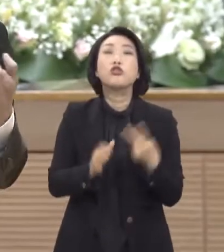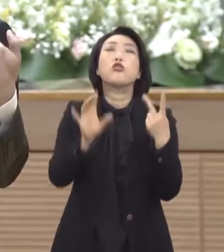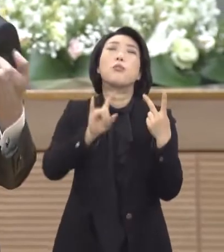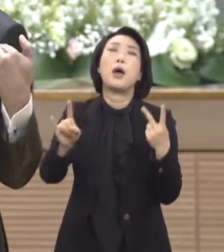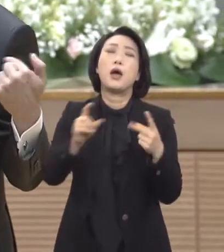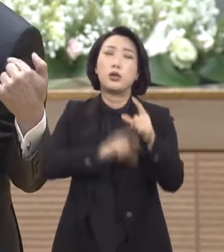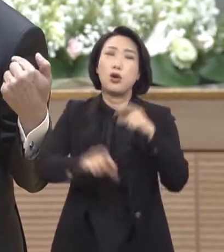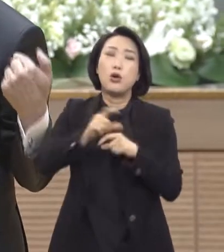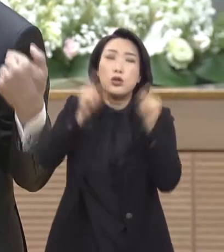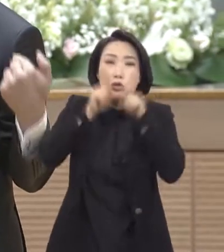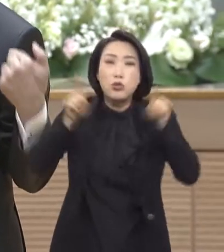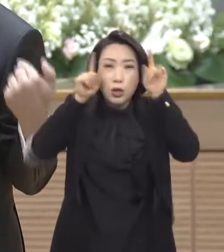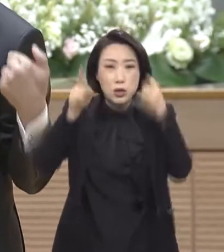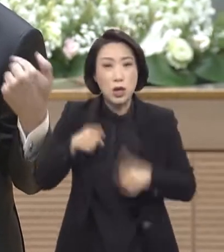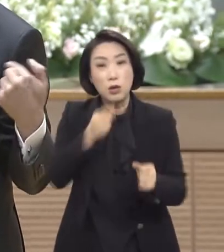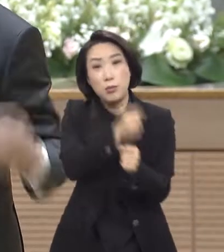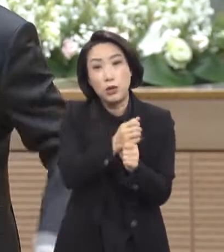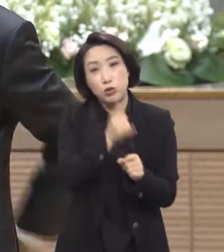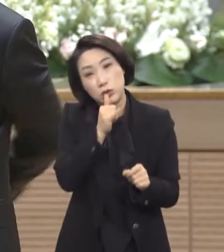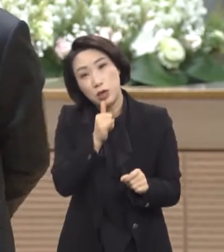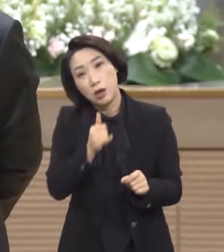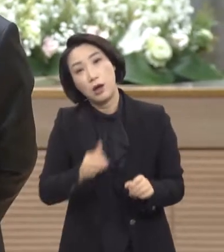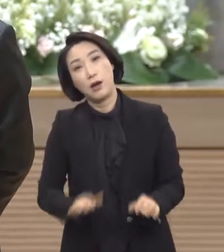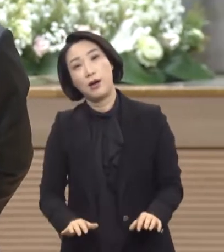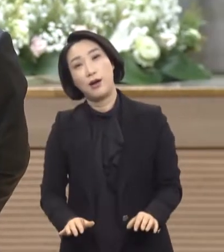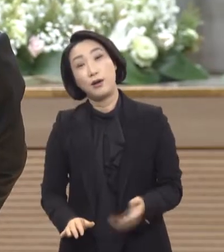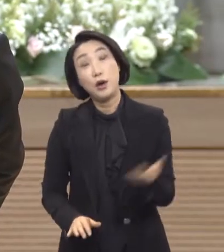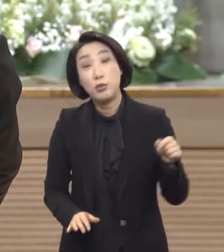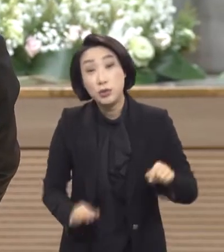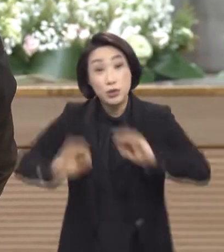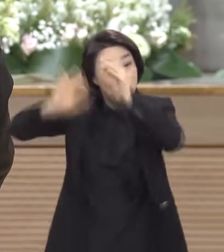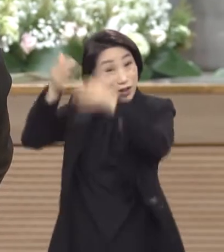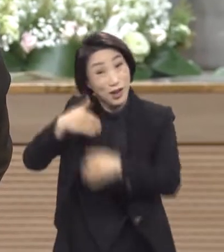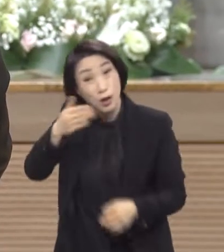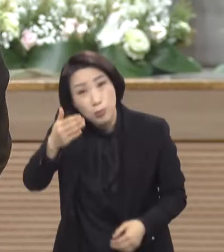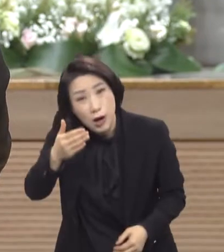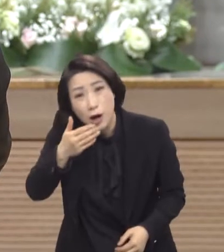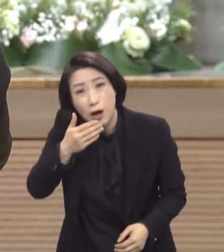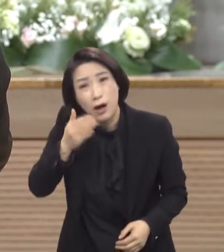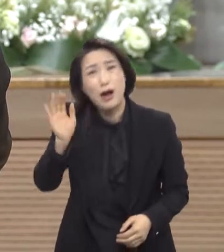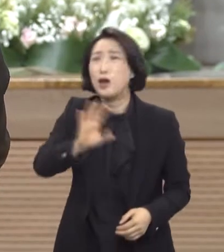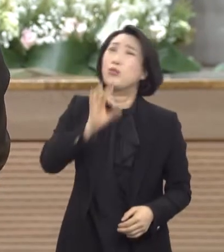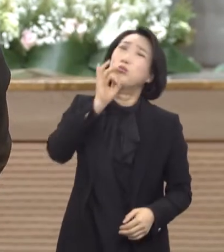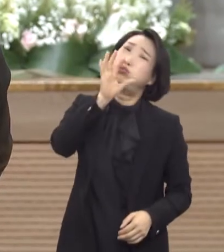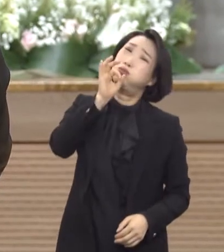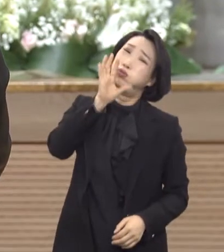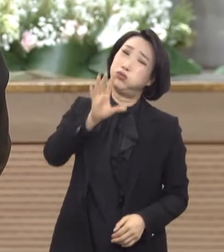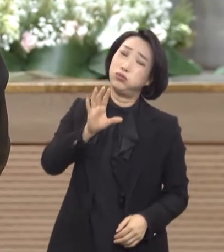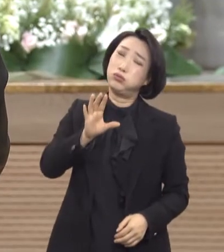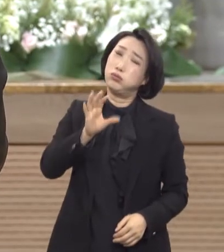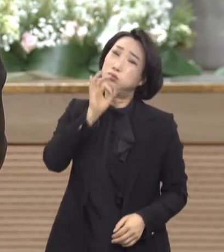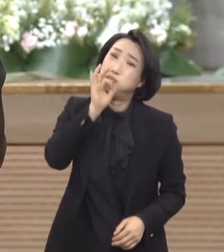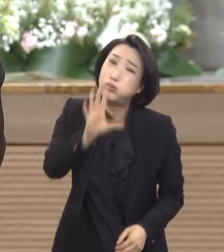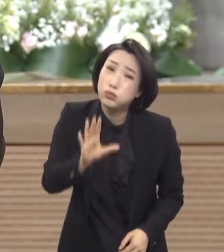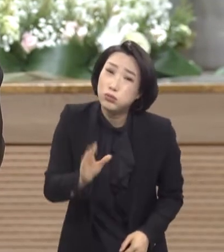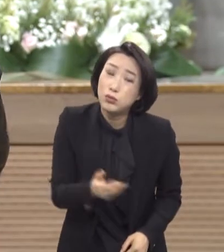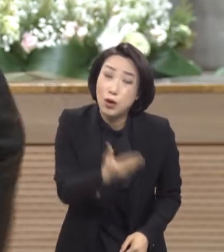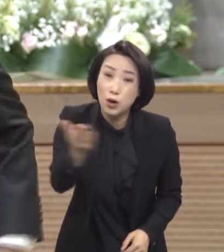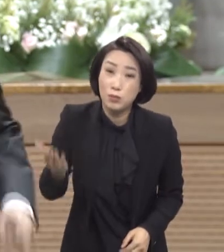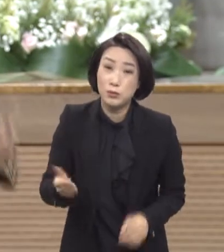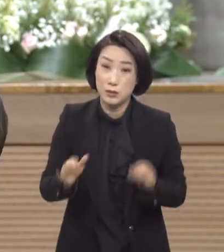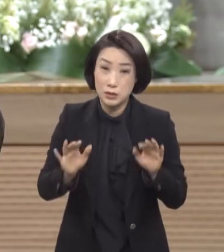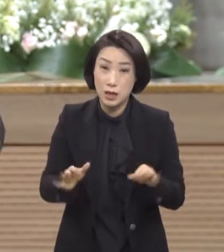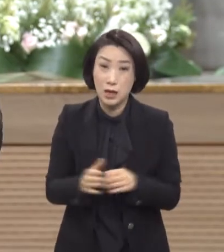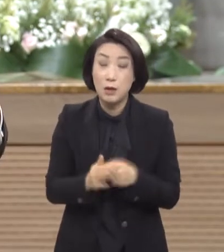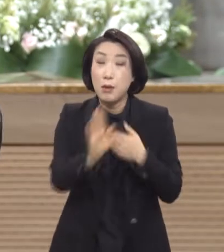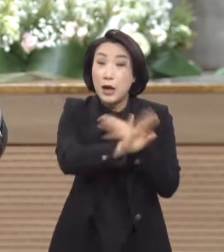똑같은 자식을 만 똑같은 교인을 만드니 그놈이 천국 가겠어? 못 가지. 못 가지. 그러니까